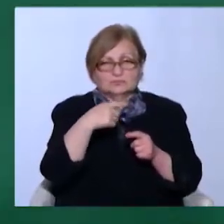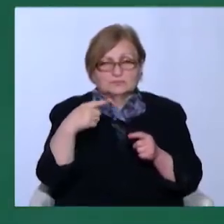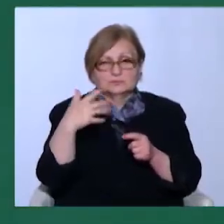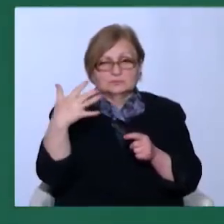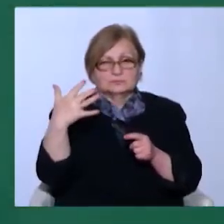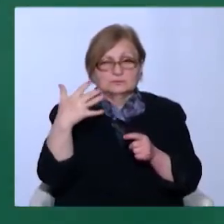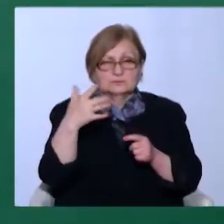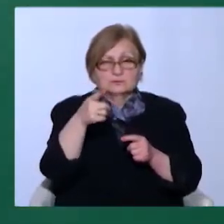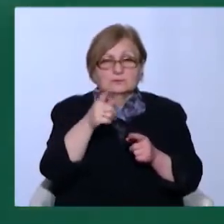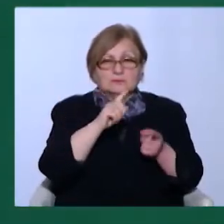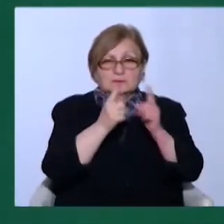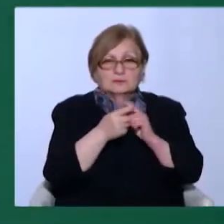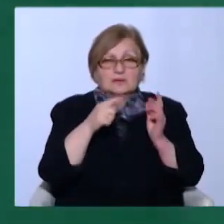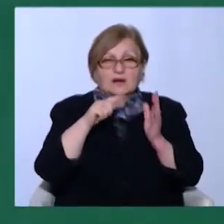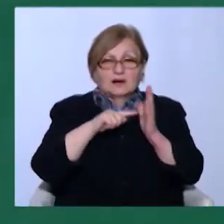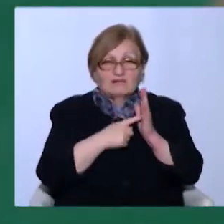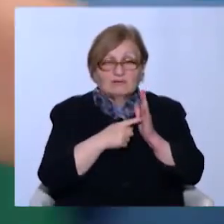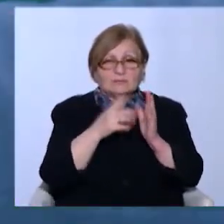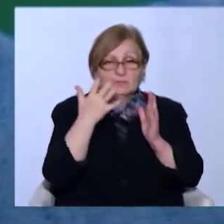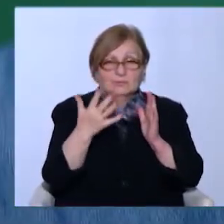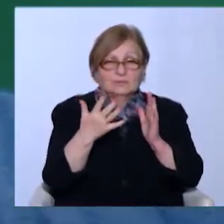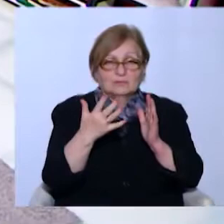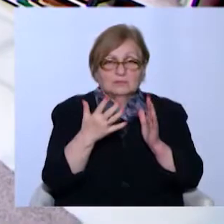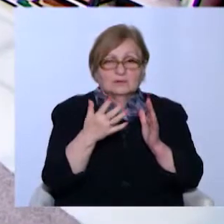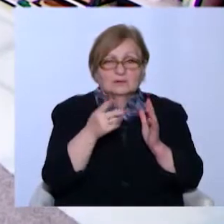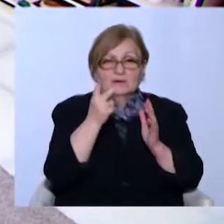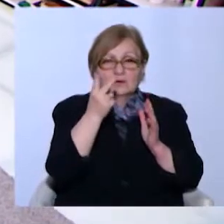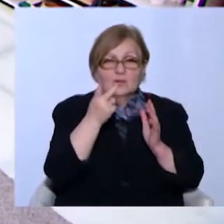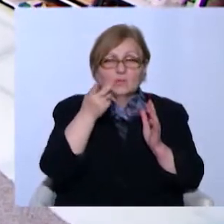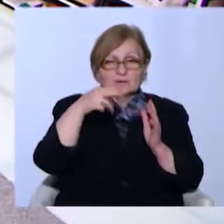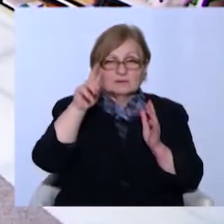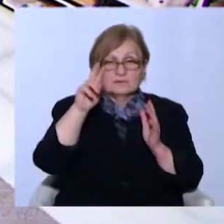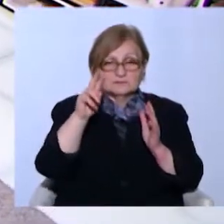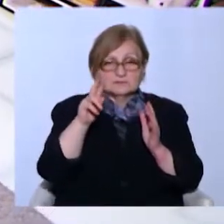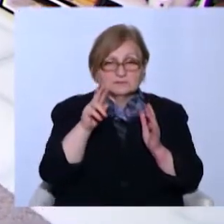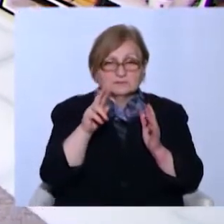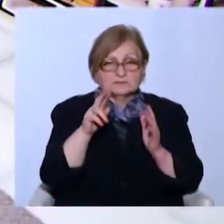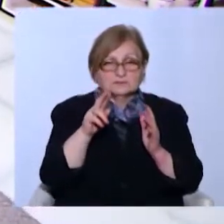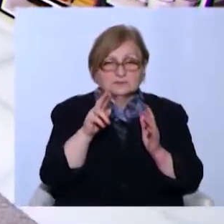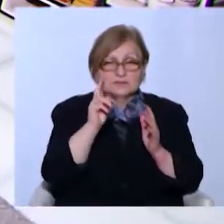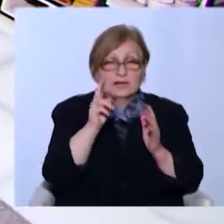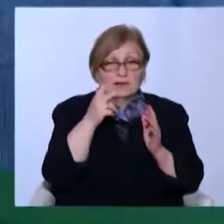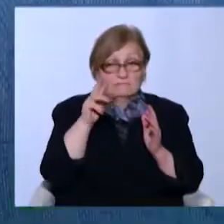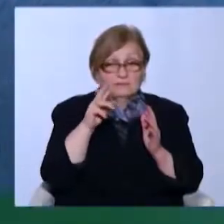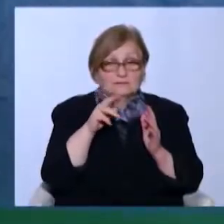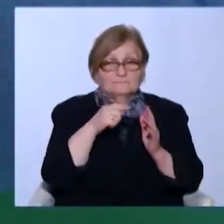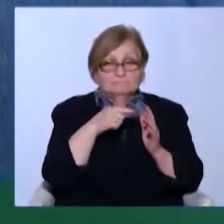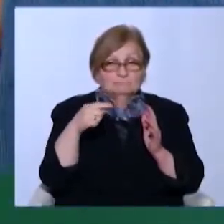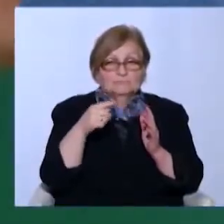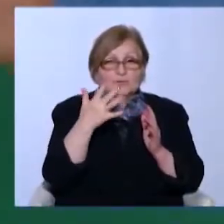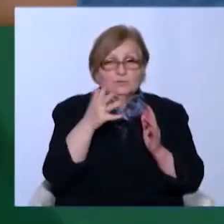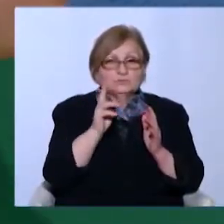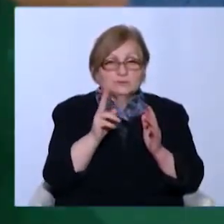ამ განტოლების კაზე გამრავლებით მიიღება კვადრატული განტოლება: 2 კა კვადრატს მინუს 5 კა პლუს